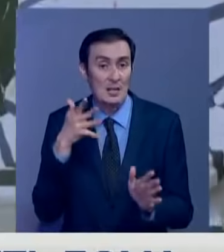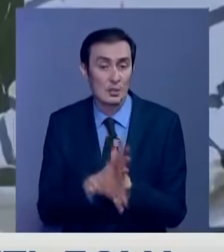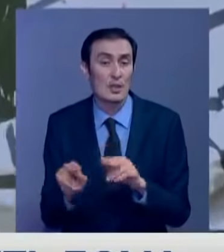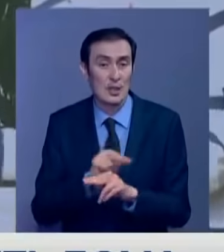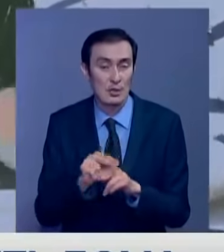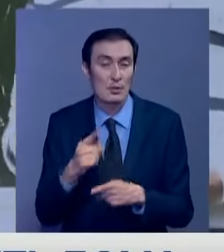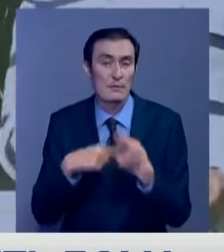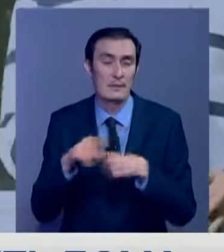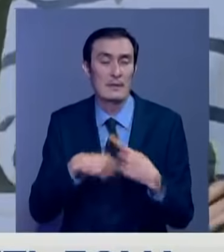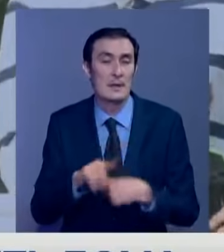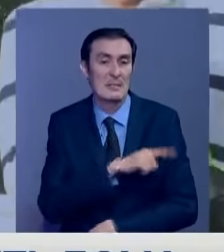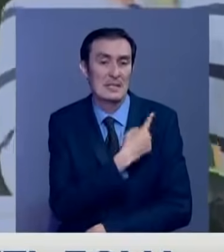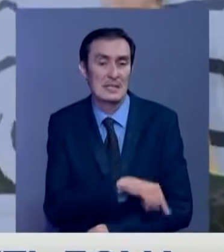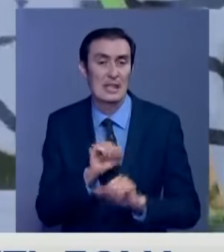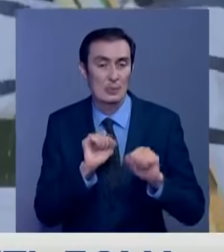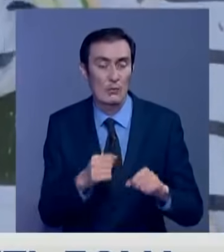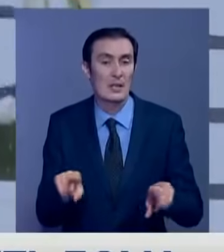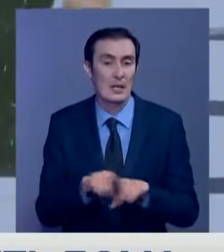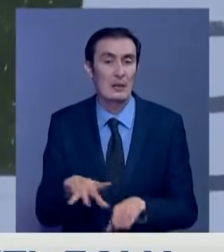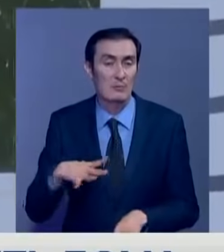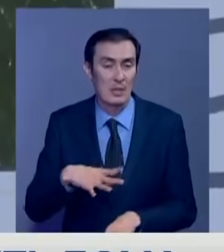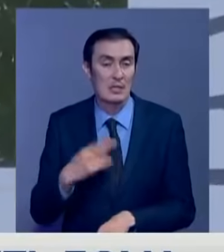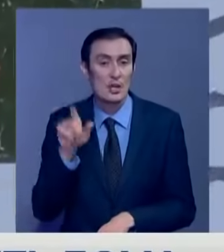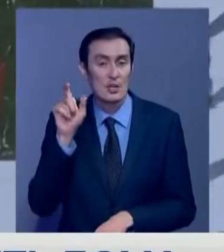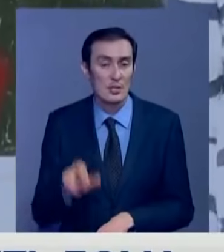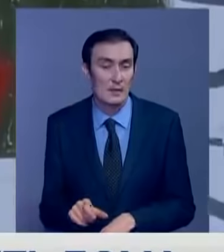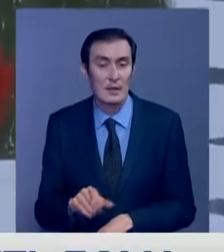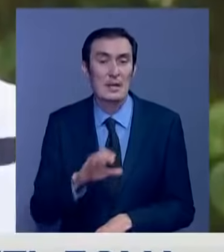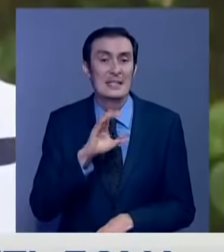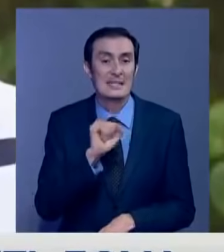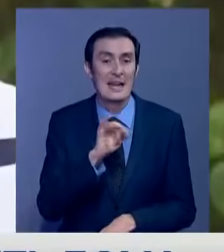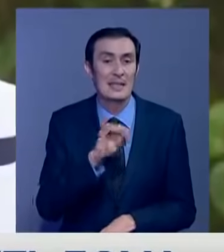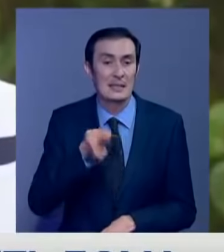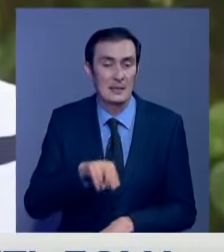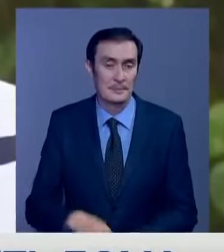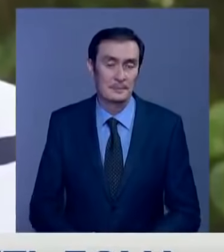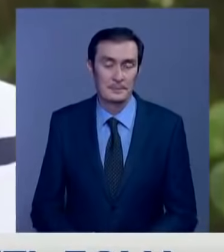лечение покроет медицинская страховка. Так случилось с лондонцем Саидом Хусаином.